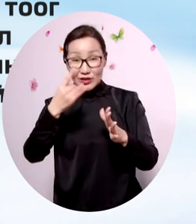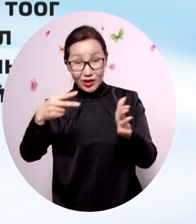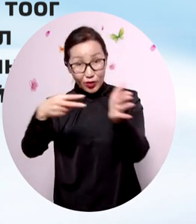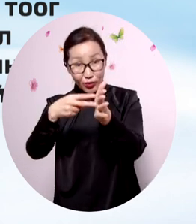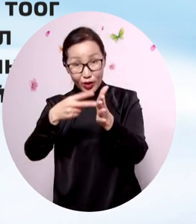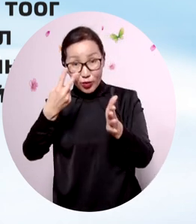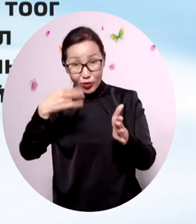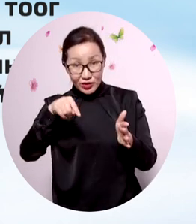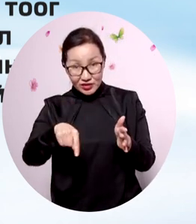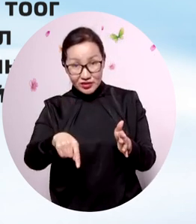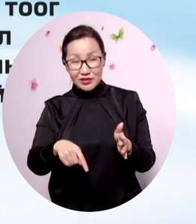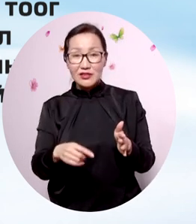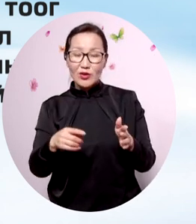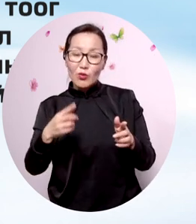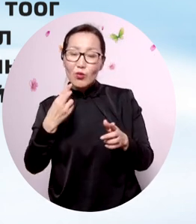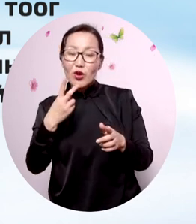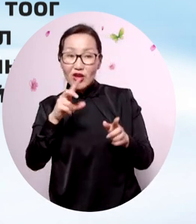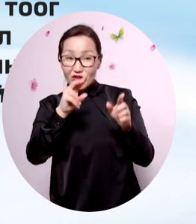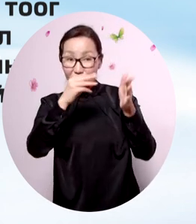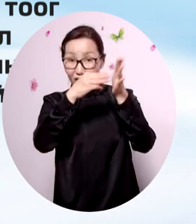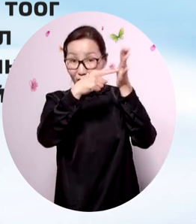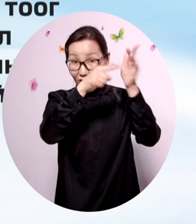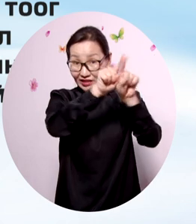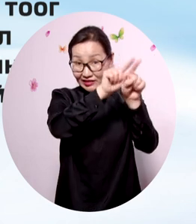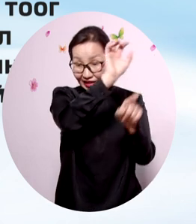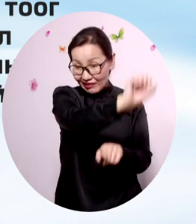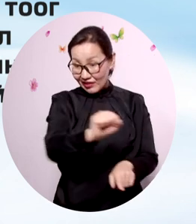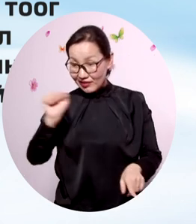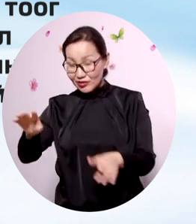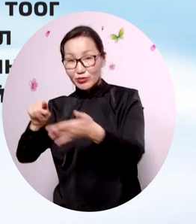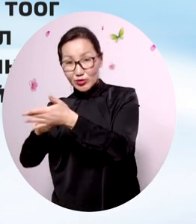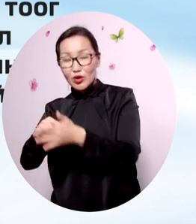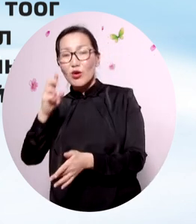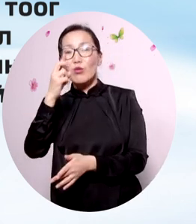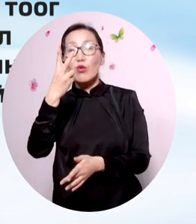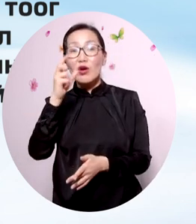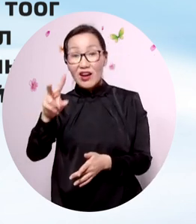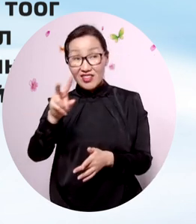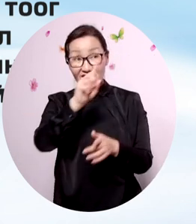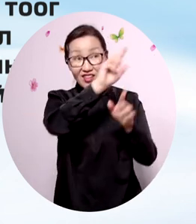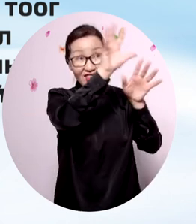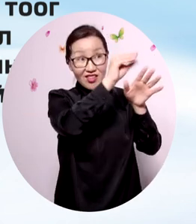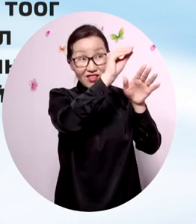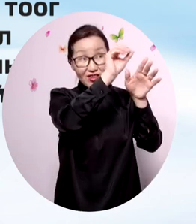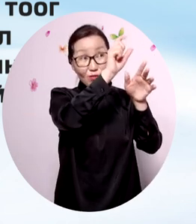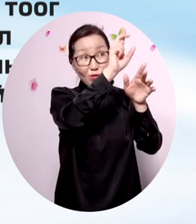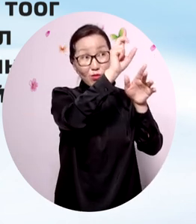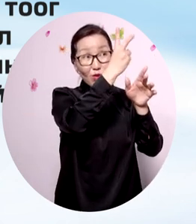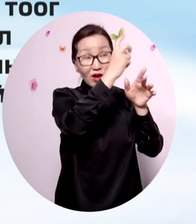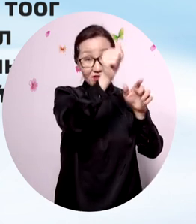нь бүхэл тоог хуваахтай адилхан зарчимтай боловч бүхлийн хэсгийг хувааж